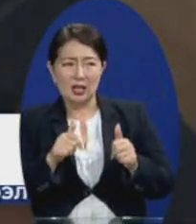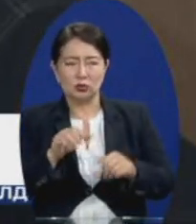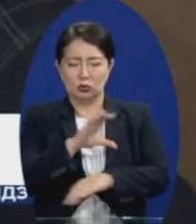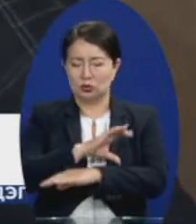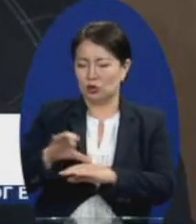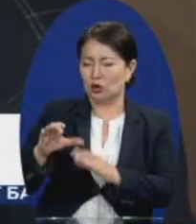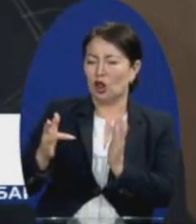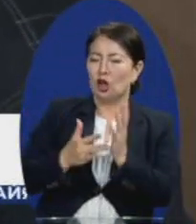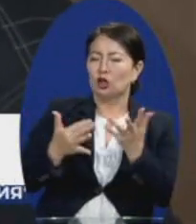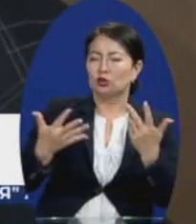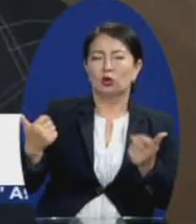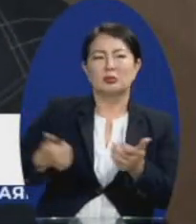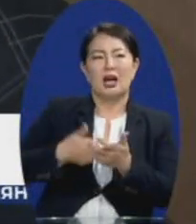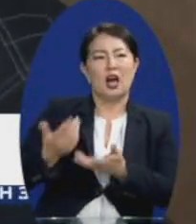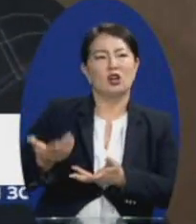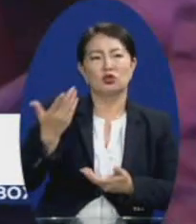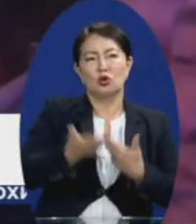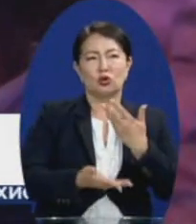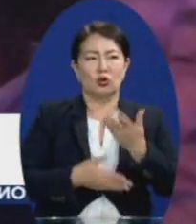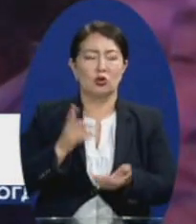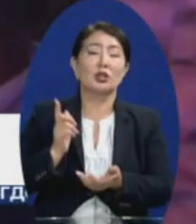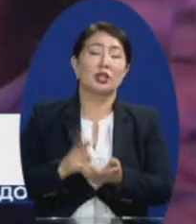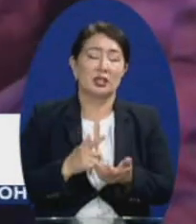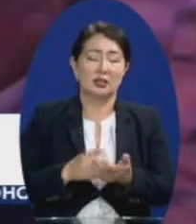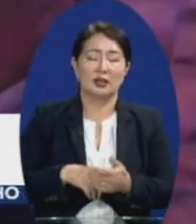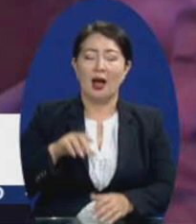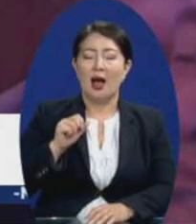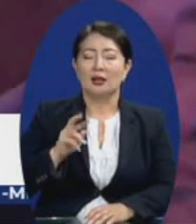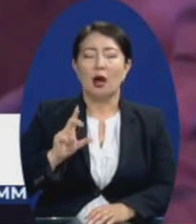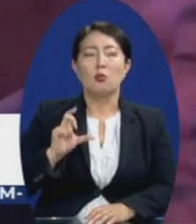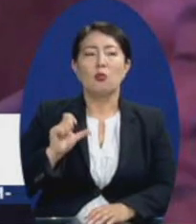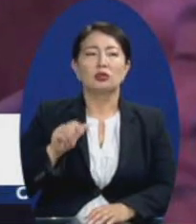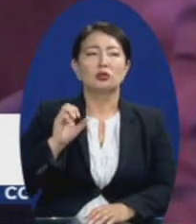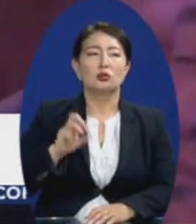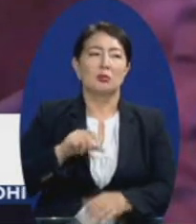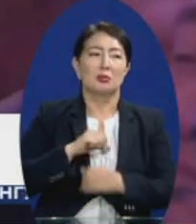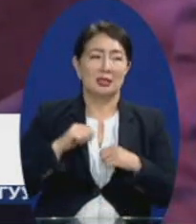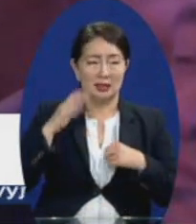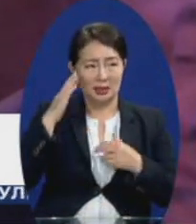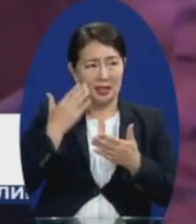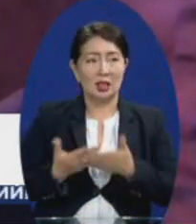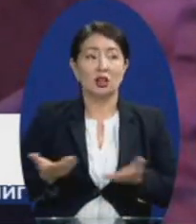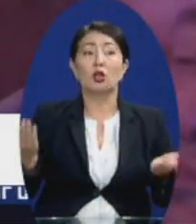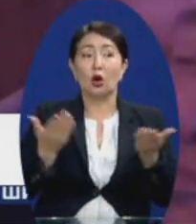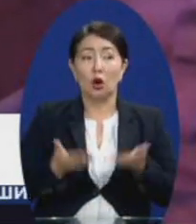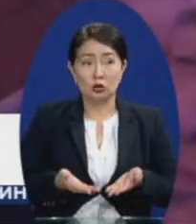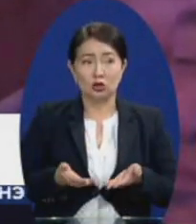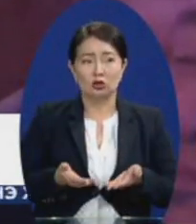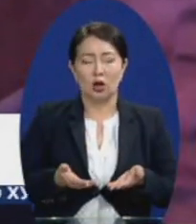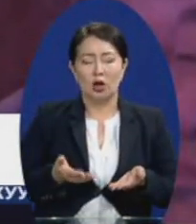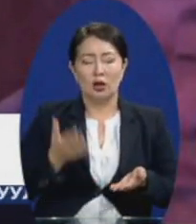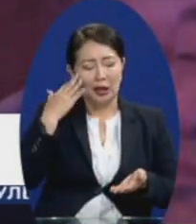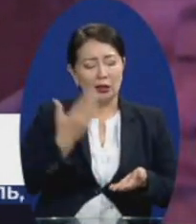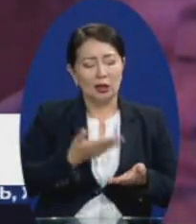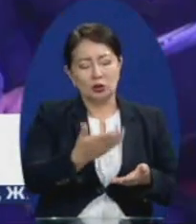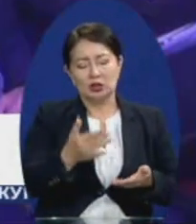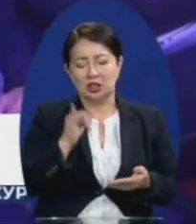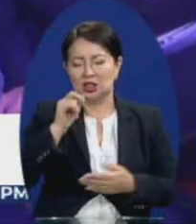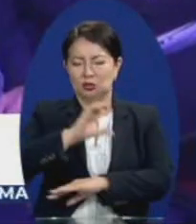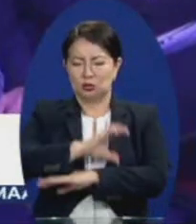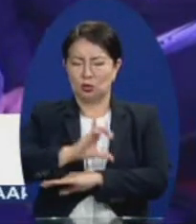тоног төхөөрөмжөөр хангах шаардлагатай гэдгийг Алтан Бүлэг сумын иргэд санд болгож байна. За мөн их сургуулиудын сургалтын